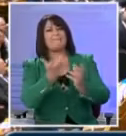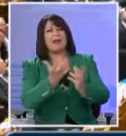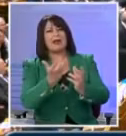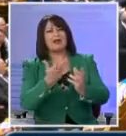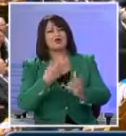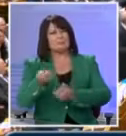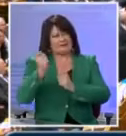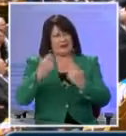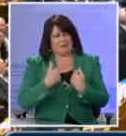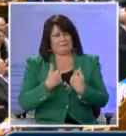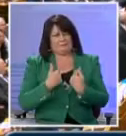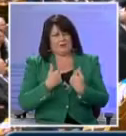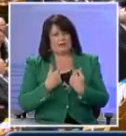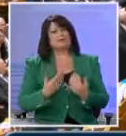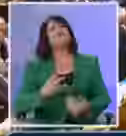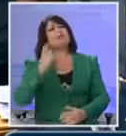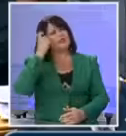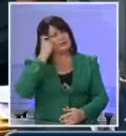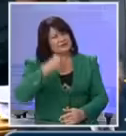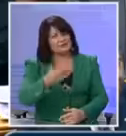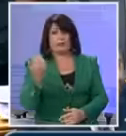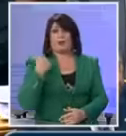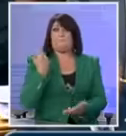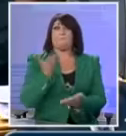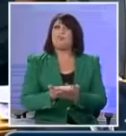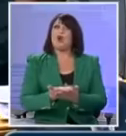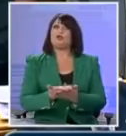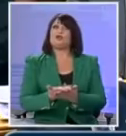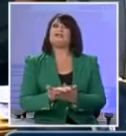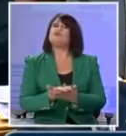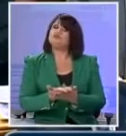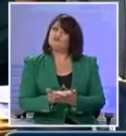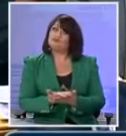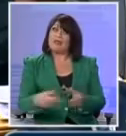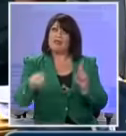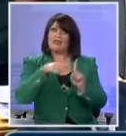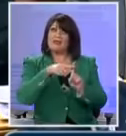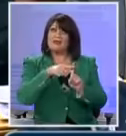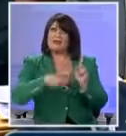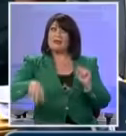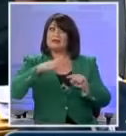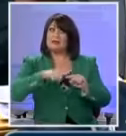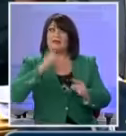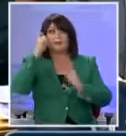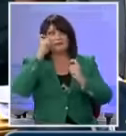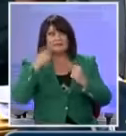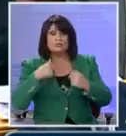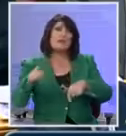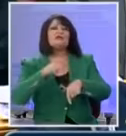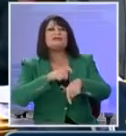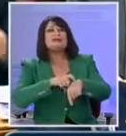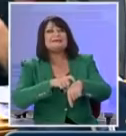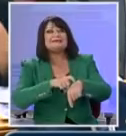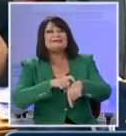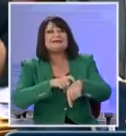νέα δημοκρατία εμείς θα το σκεφτούμε κύριε τσίπρα αν μας κάνετε μια πρόταση η οποία θα είναι θετική για τη χώρα αλλά μέχρι στιγμής